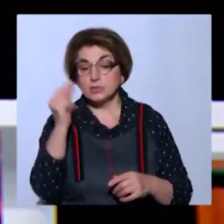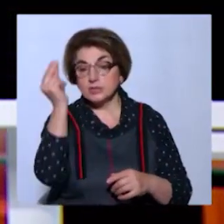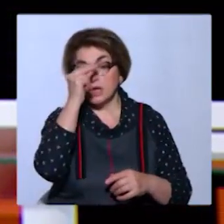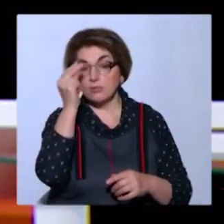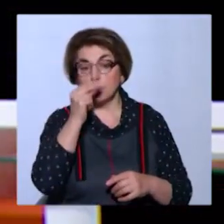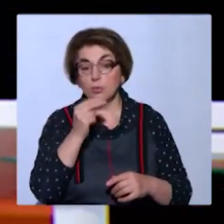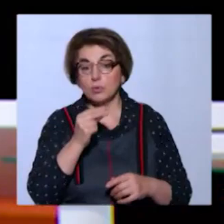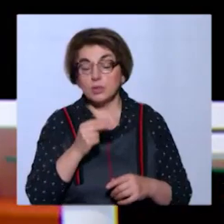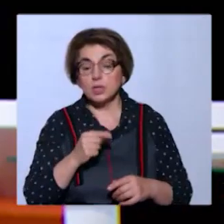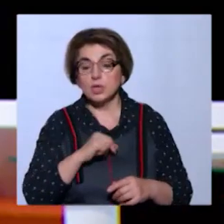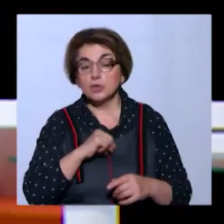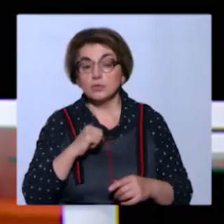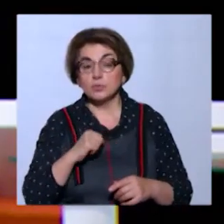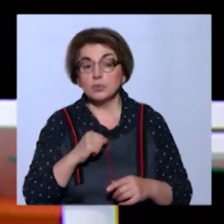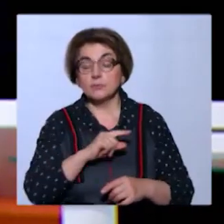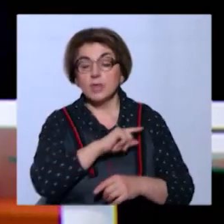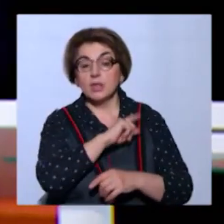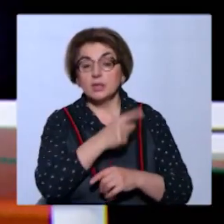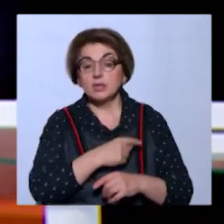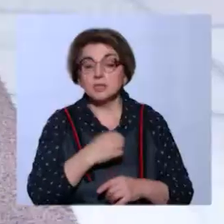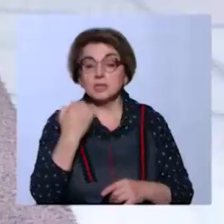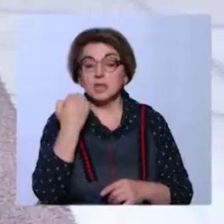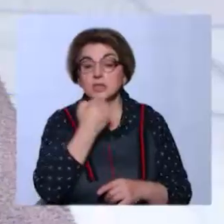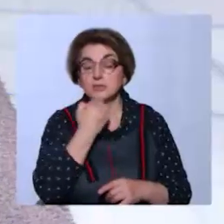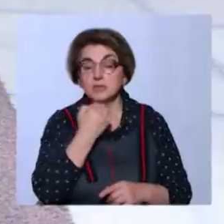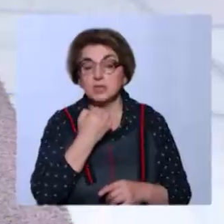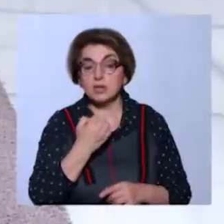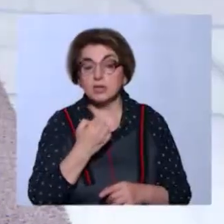სწავლობენ ენერგიისა და ნივთიერებათა